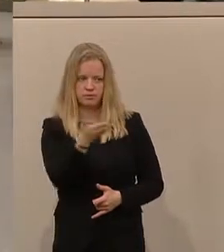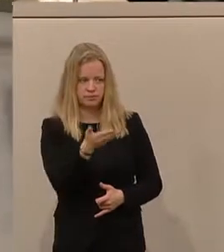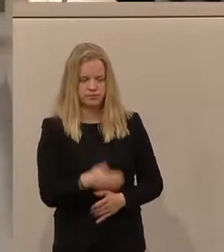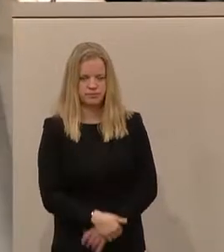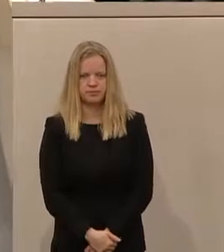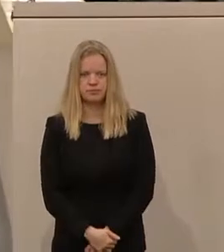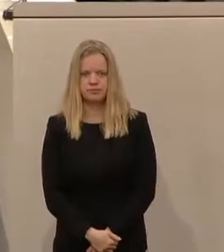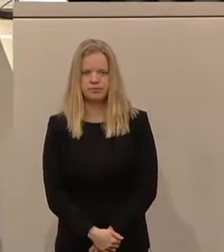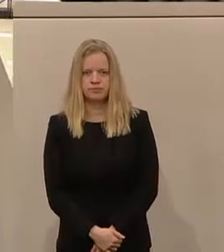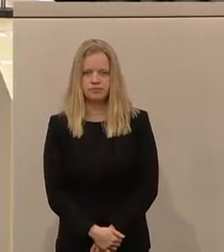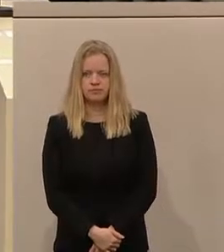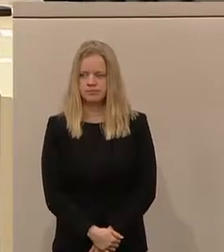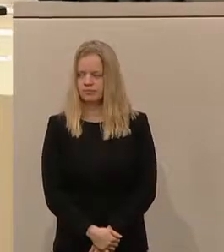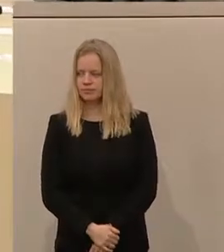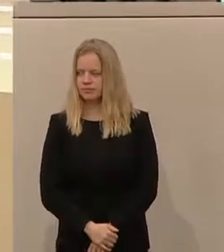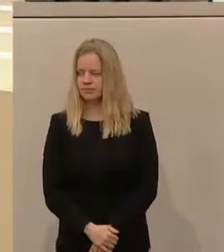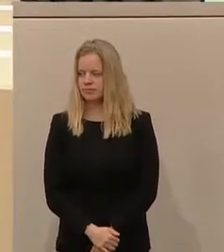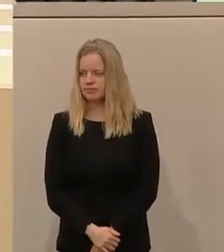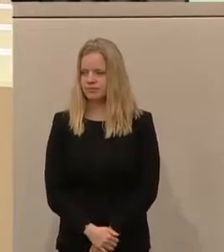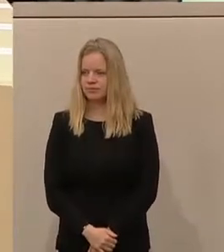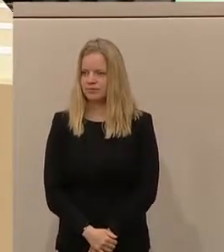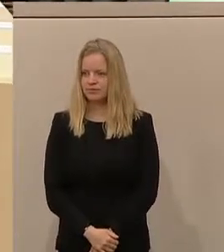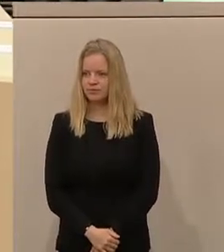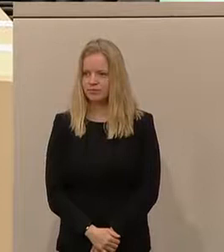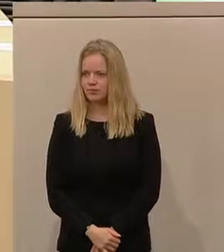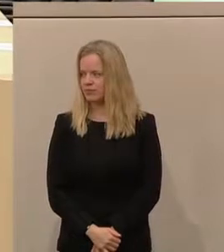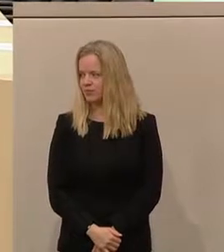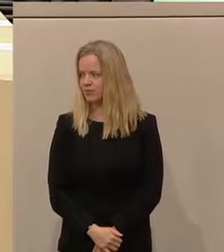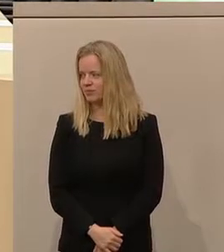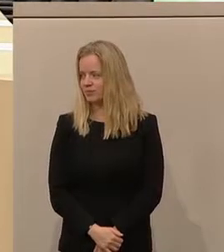Bruno Rossmann, der Budgetsprecher der Liste Pilz, ist der nächste Redner.